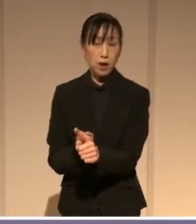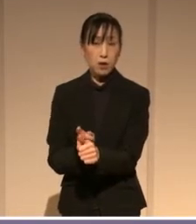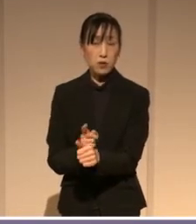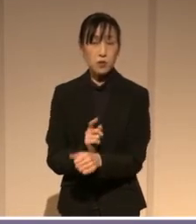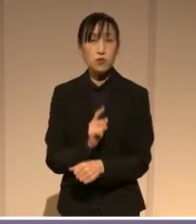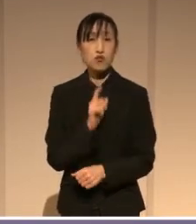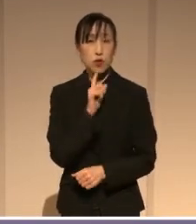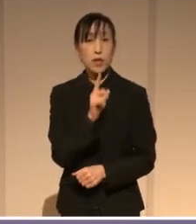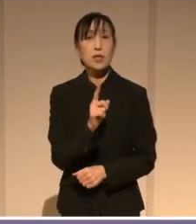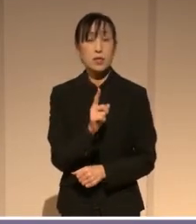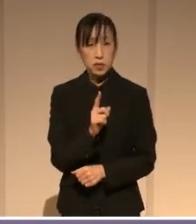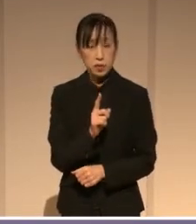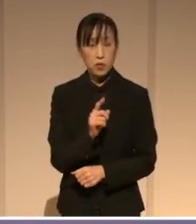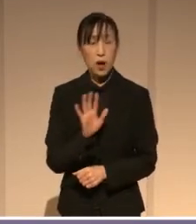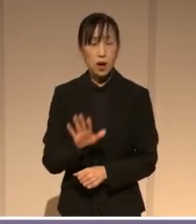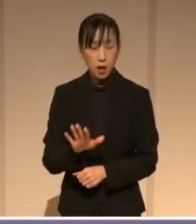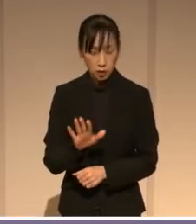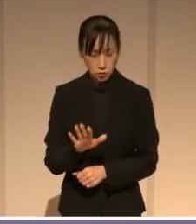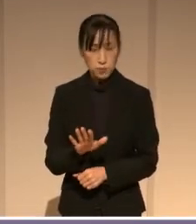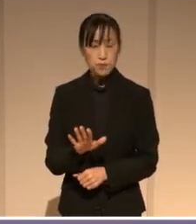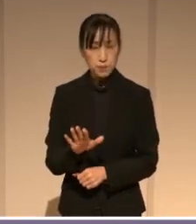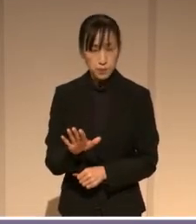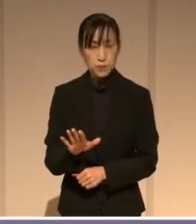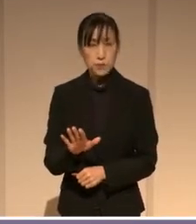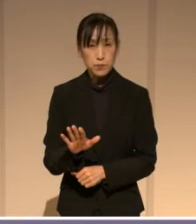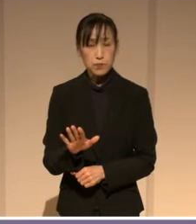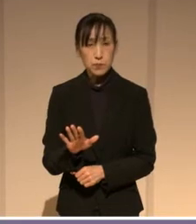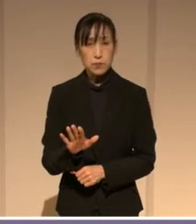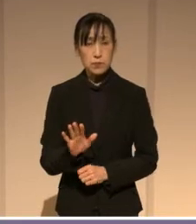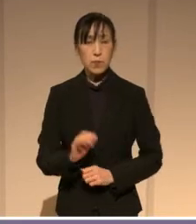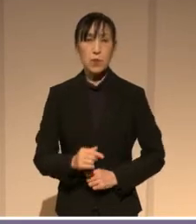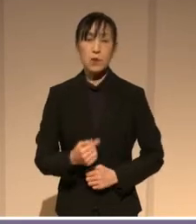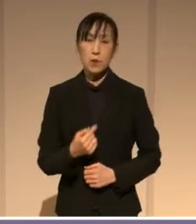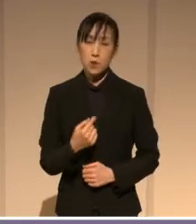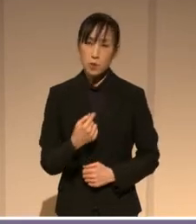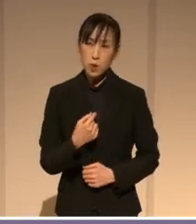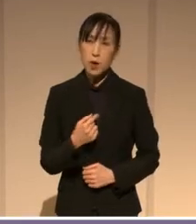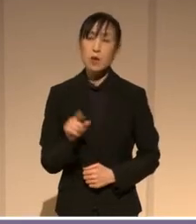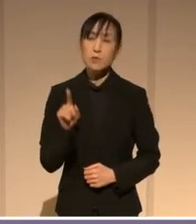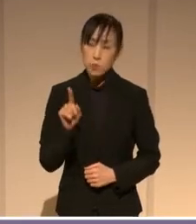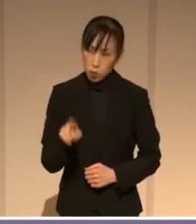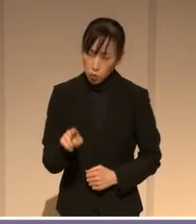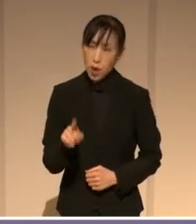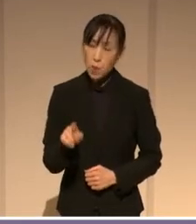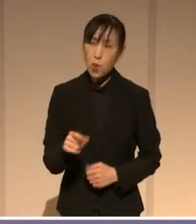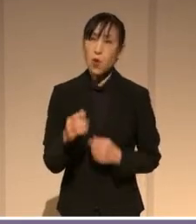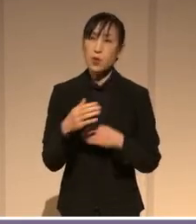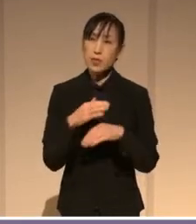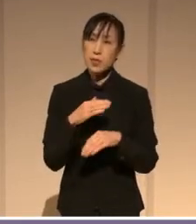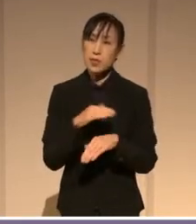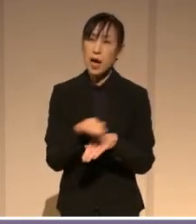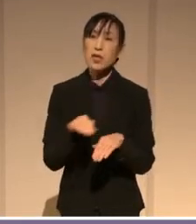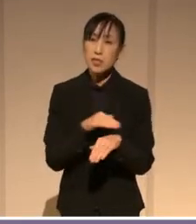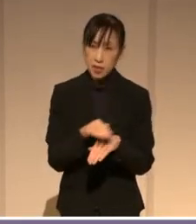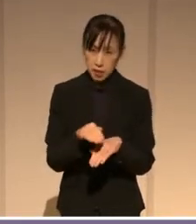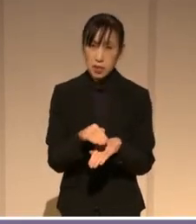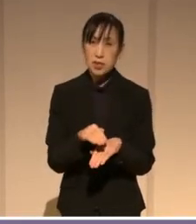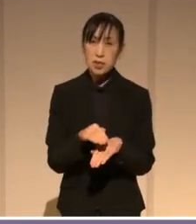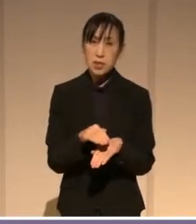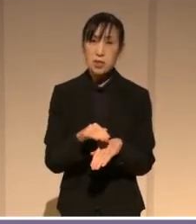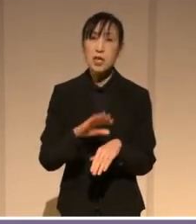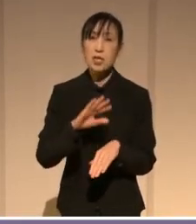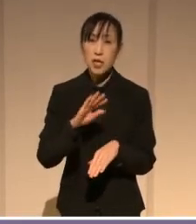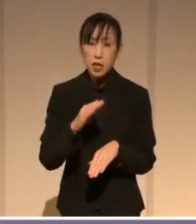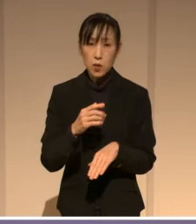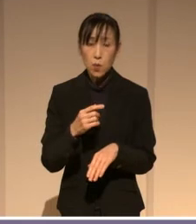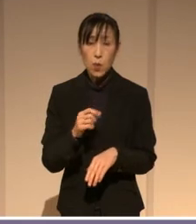よく聞くかなぁと思うんですけど6年それも大事だと思うけどそれと同じぐらい声かけるの